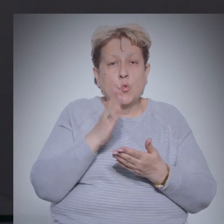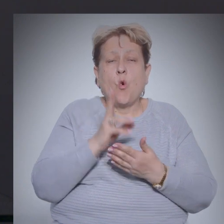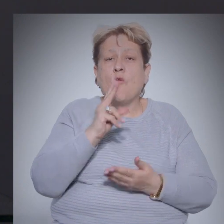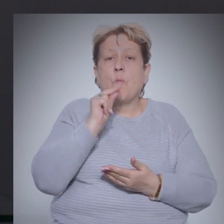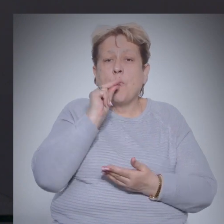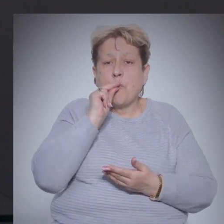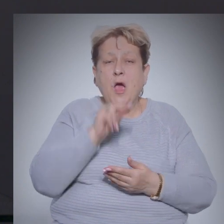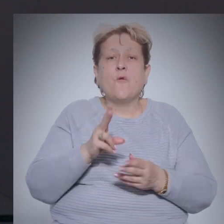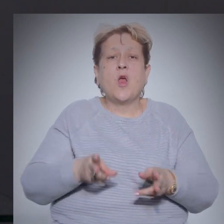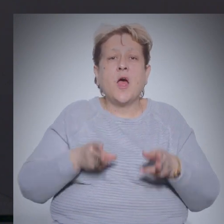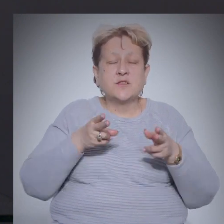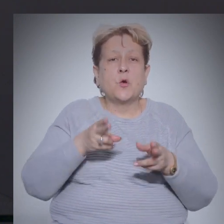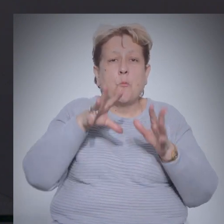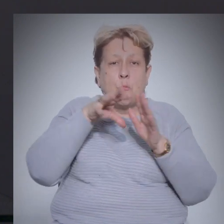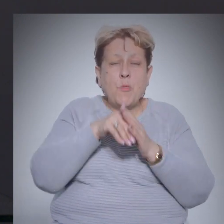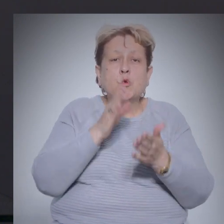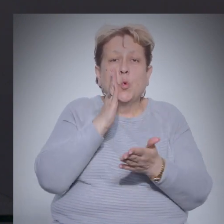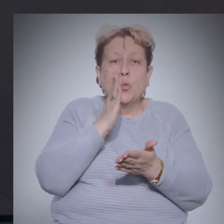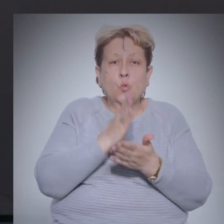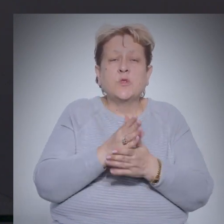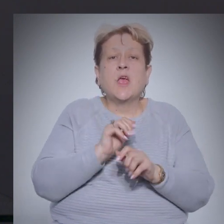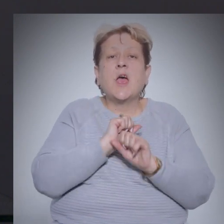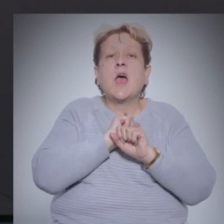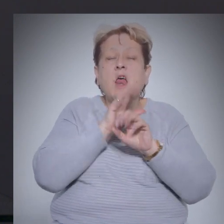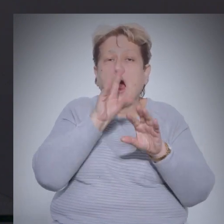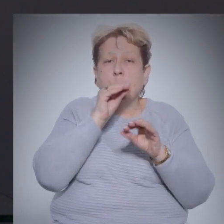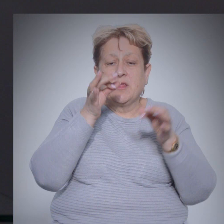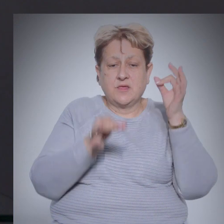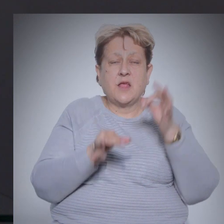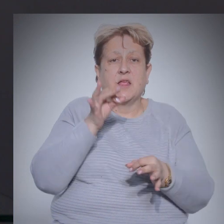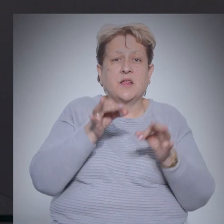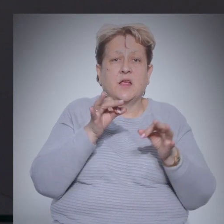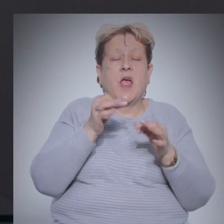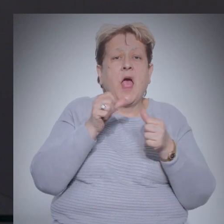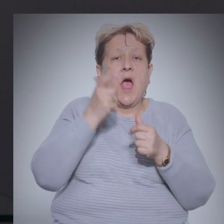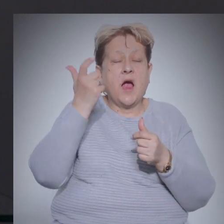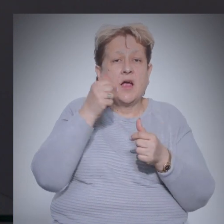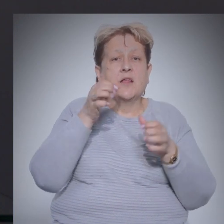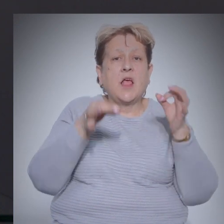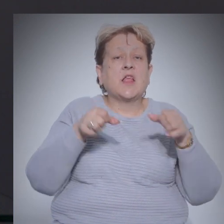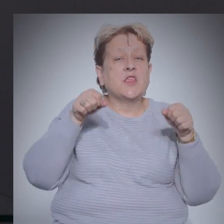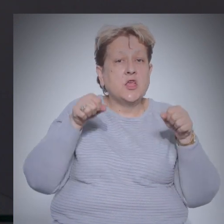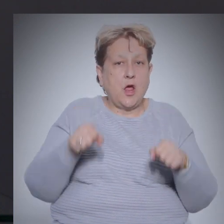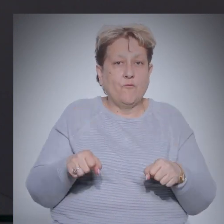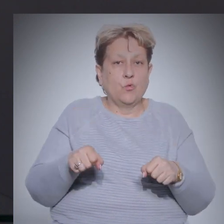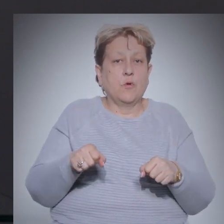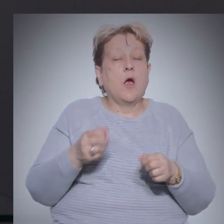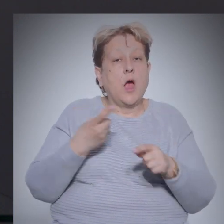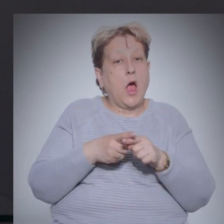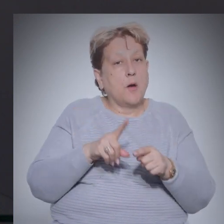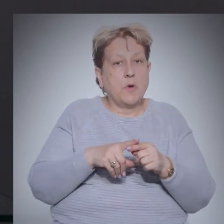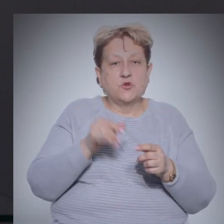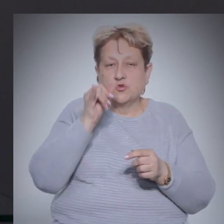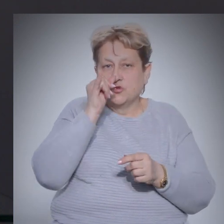ով մեղադերվում է հանցագործյան կատարման մեջ ունի ռապարակային անգաղ դատարանի իրավոնք,